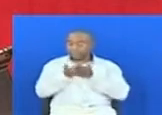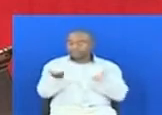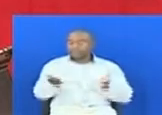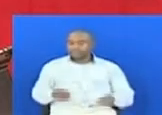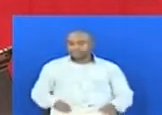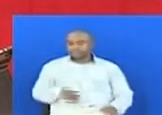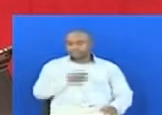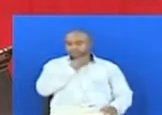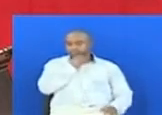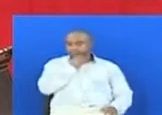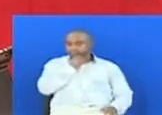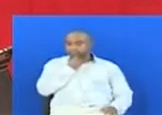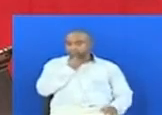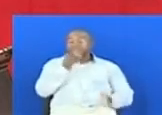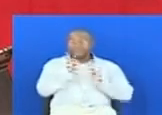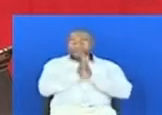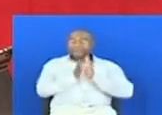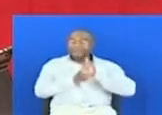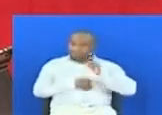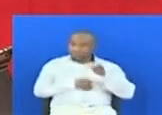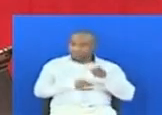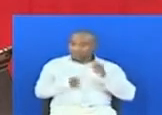Kwa nini nasema hivyo?